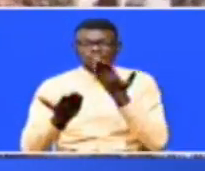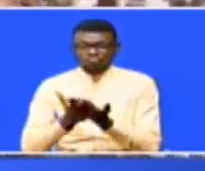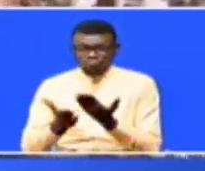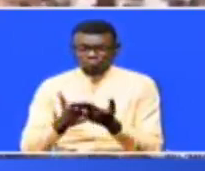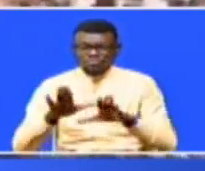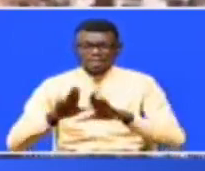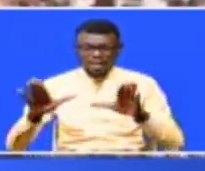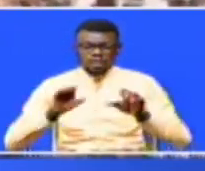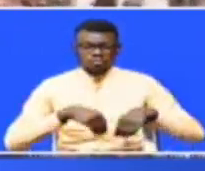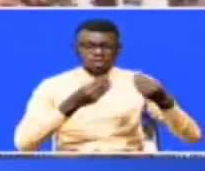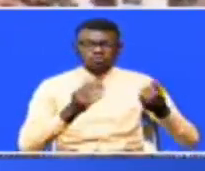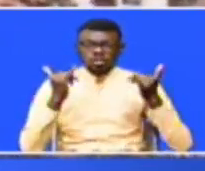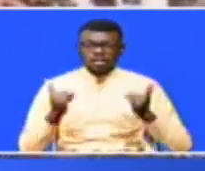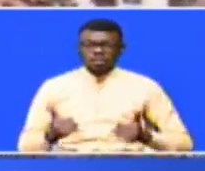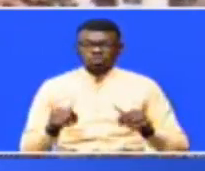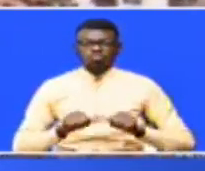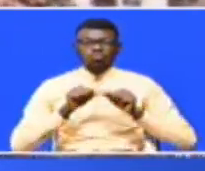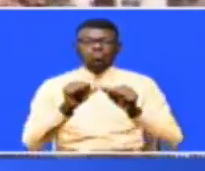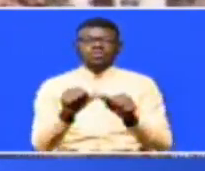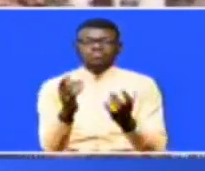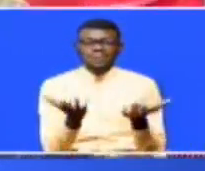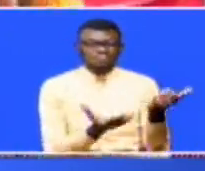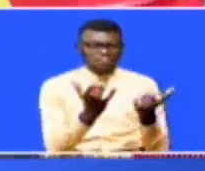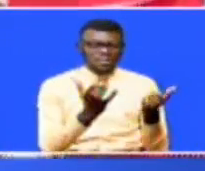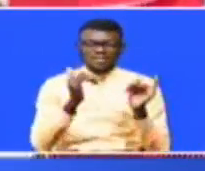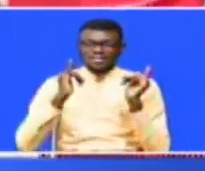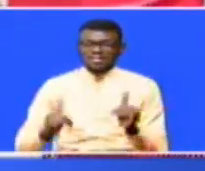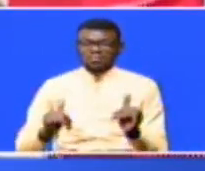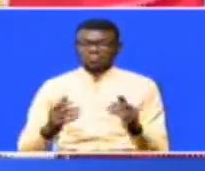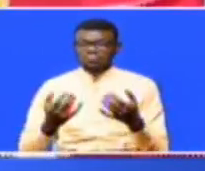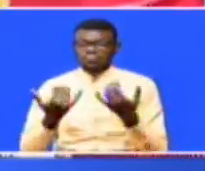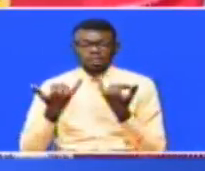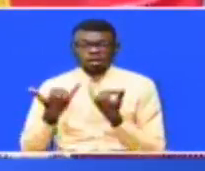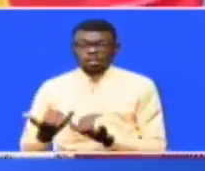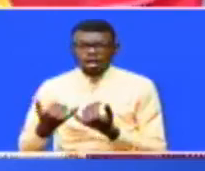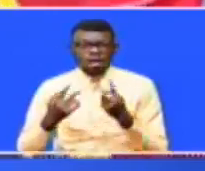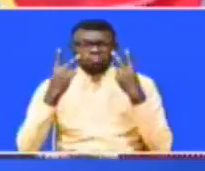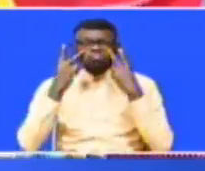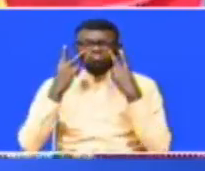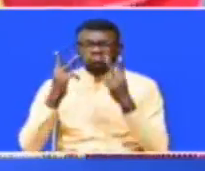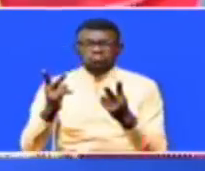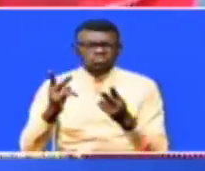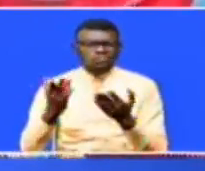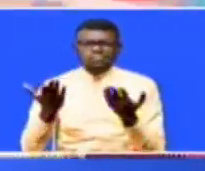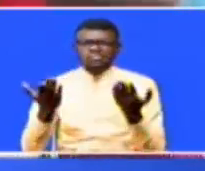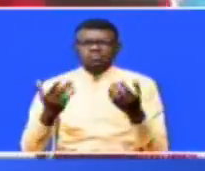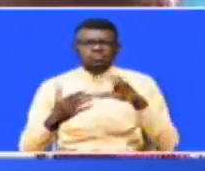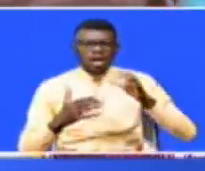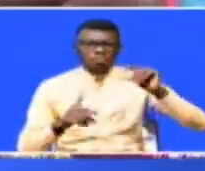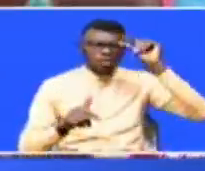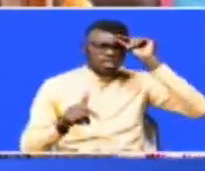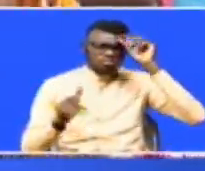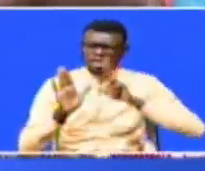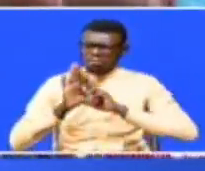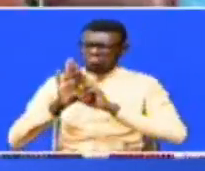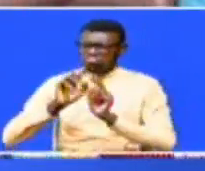ardhi nyingine ili waendeleze biashara zao upya. Kufikia saizi hatujaona mwakilishi wowote wa county government